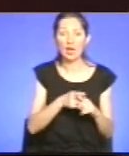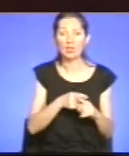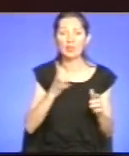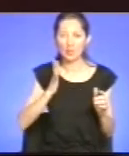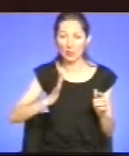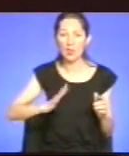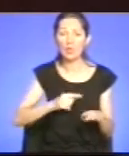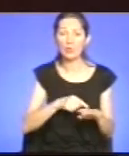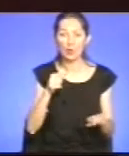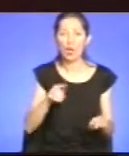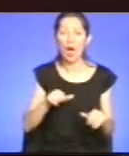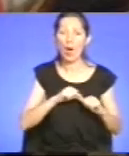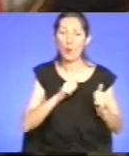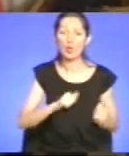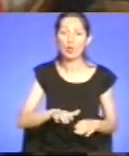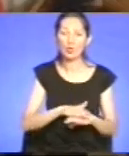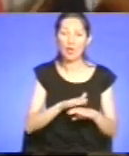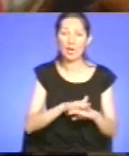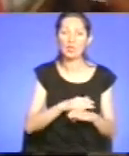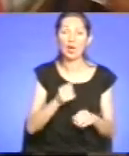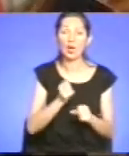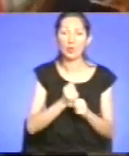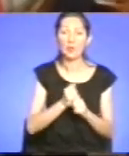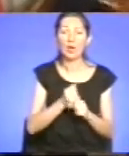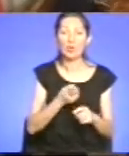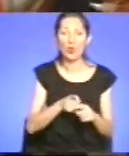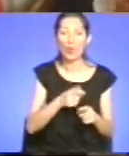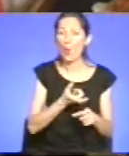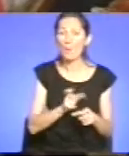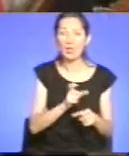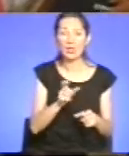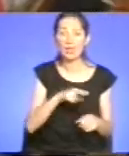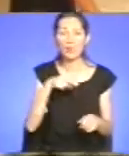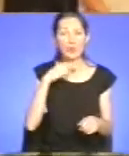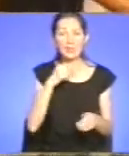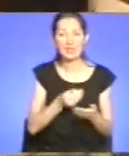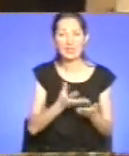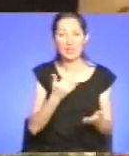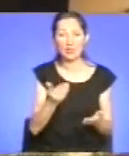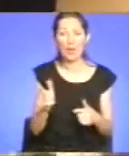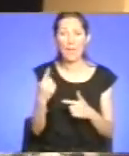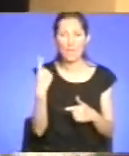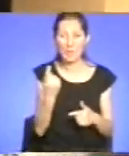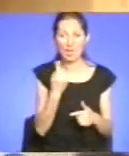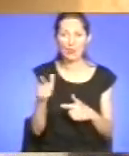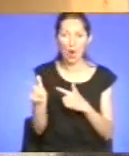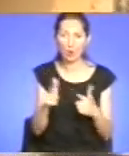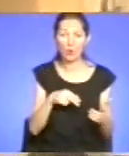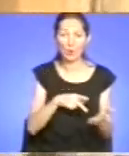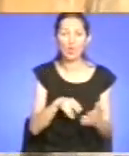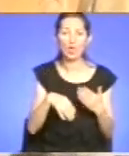Щоденна копітка праця, яку більшість з нас часто не помічає і не цінить. Вони першими готові прийти на допомогу під час військових